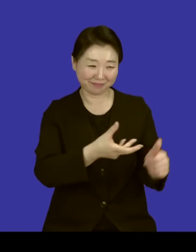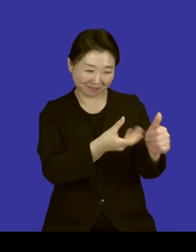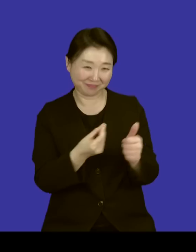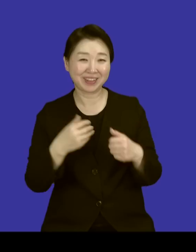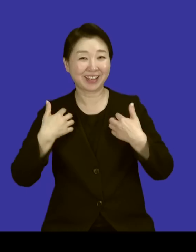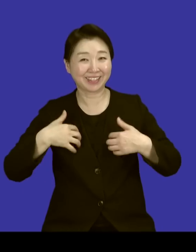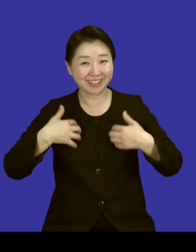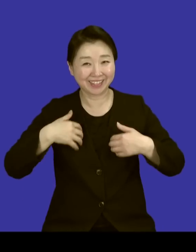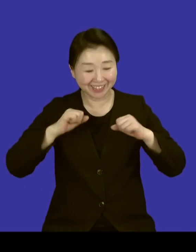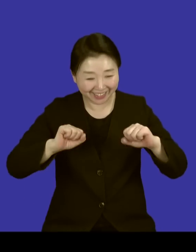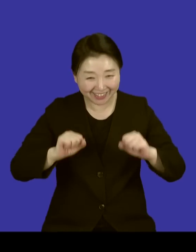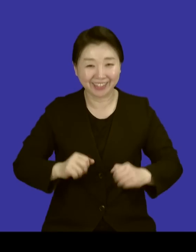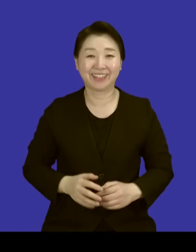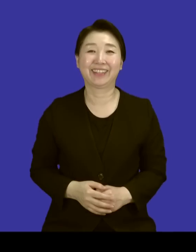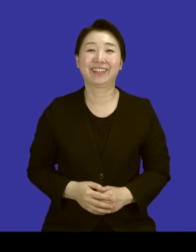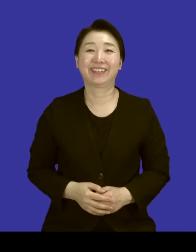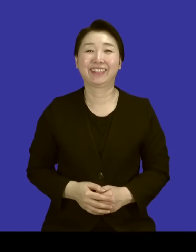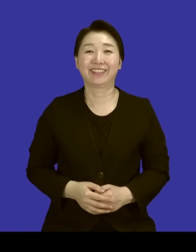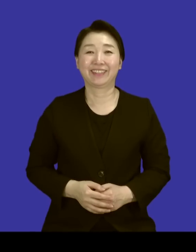안녕하세요.